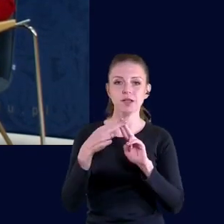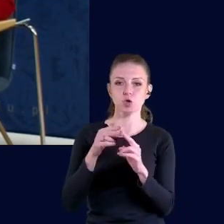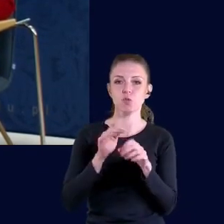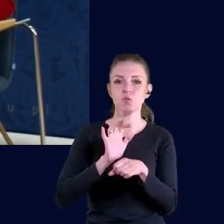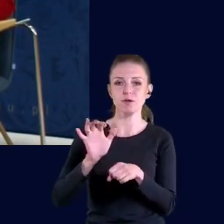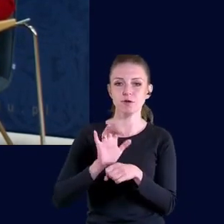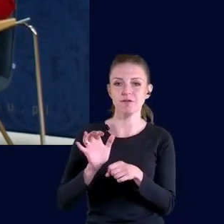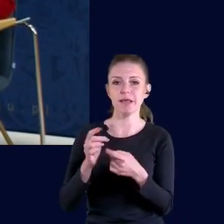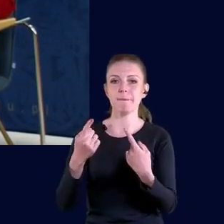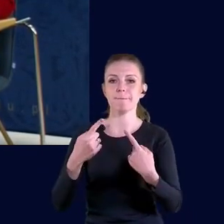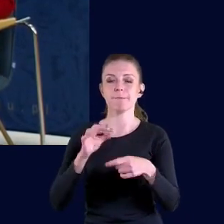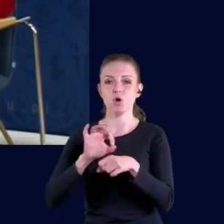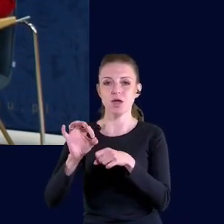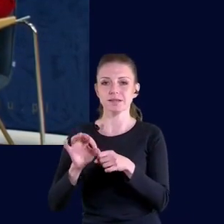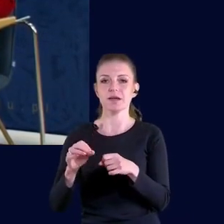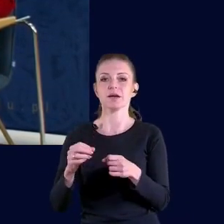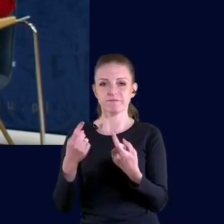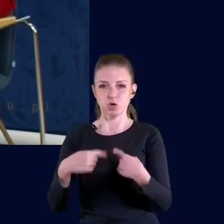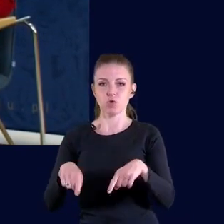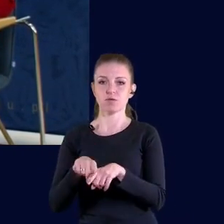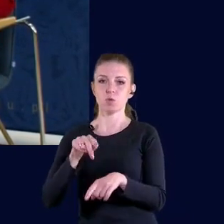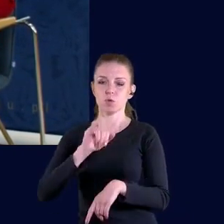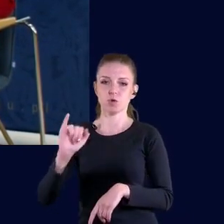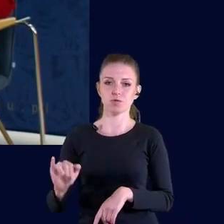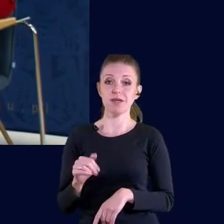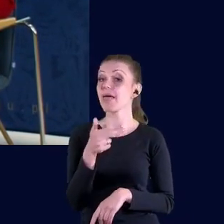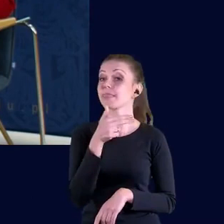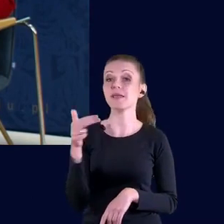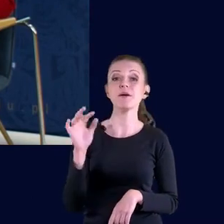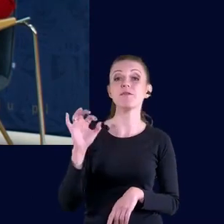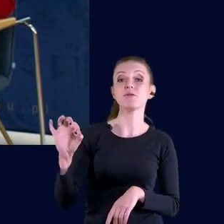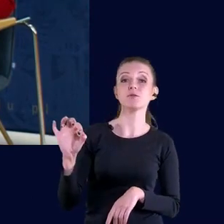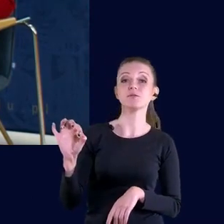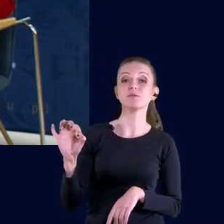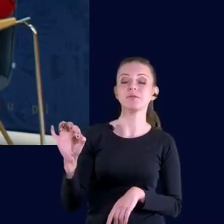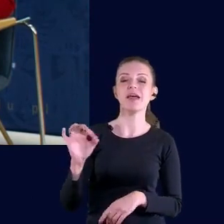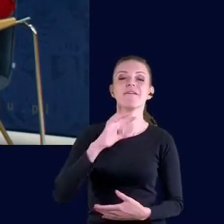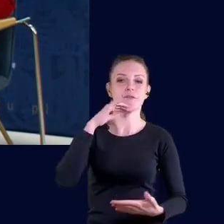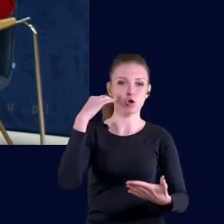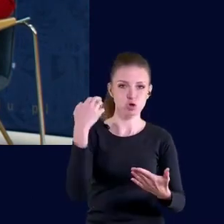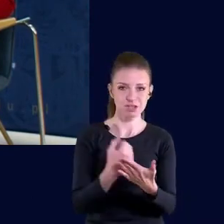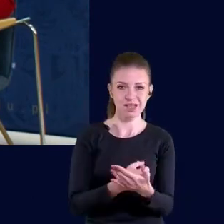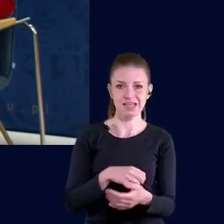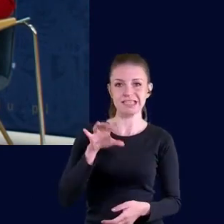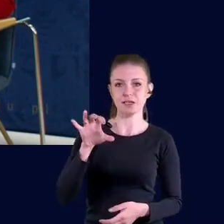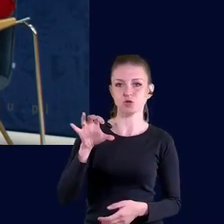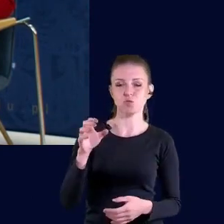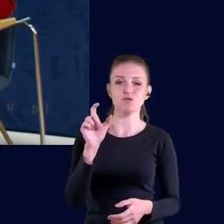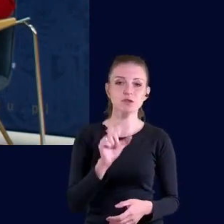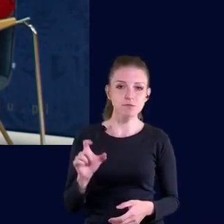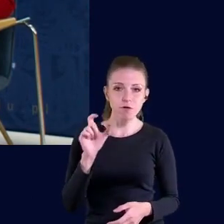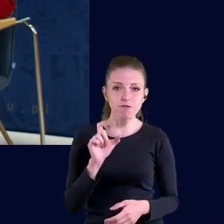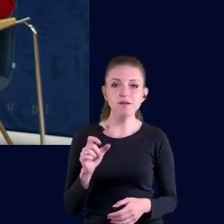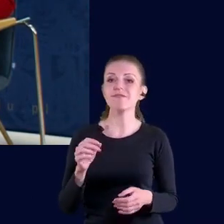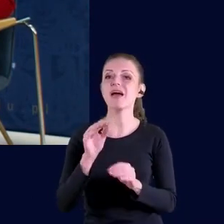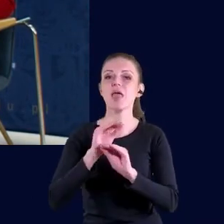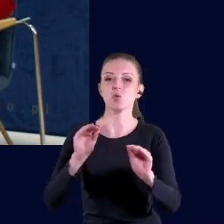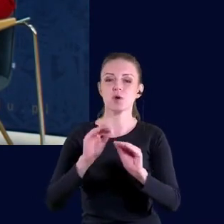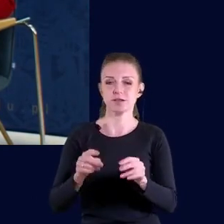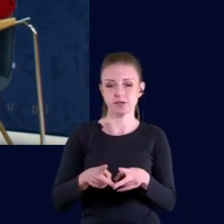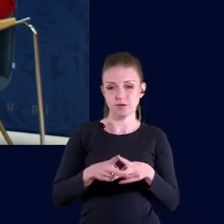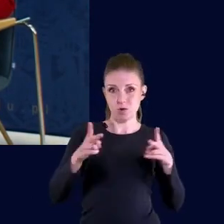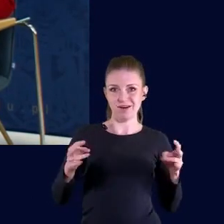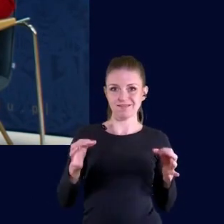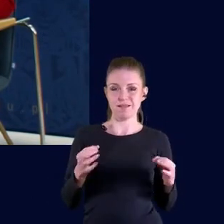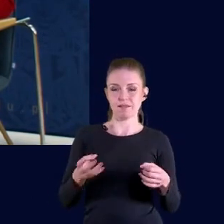projektach realizowanych przez bibliotekę Jagiellońską a tematem wystąpienia jest wykorzystanie zasobów cyfrowych w edukacji w okresie